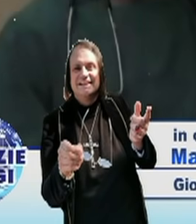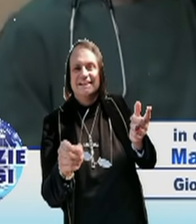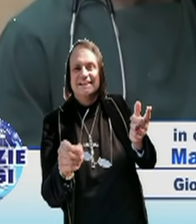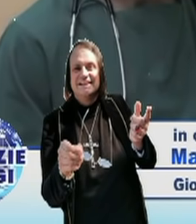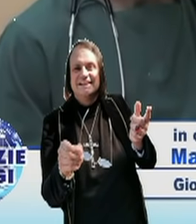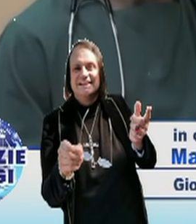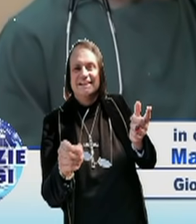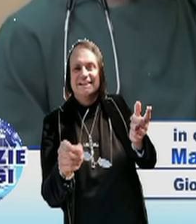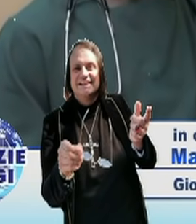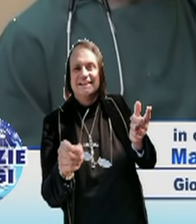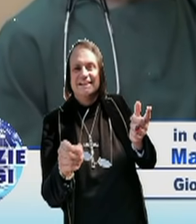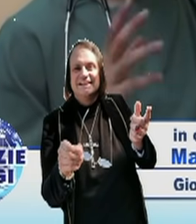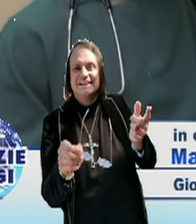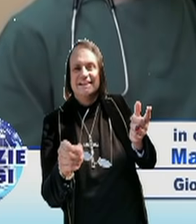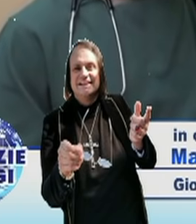Aramica,